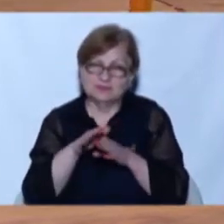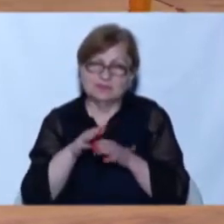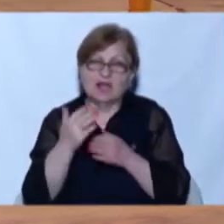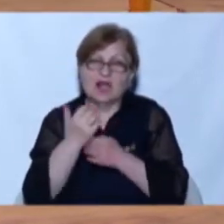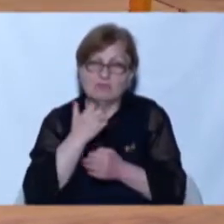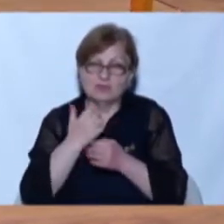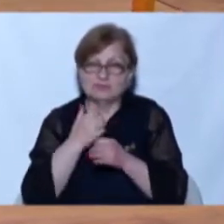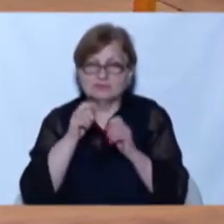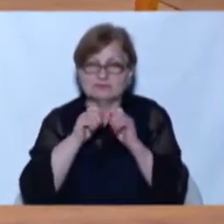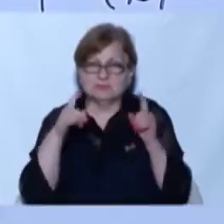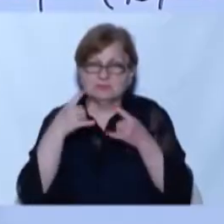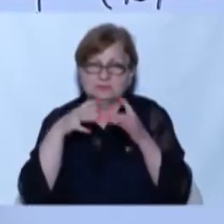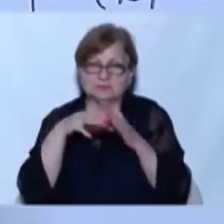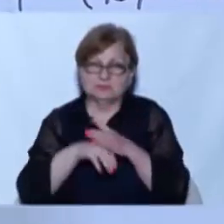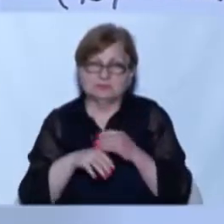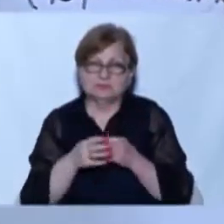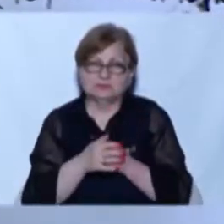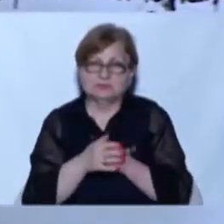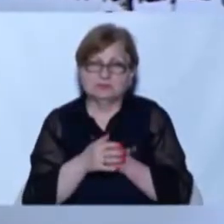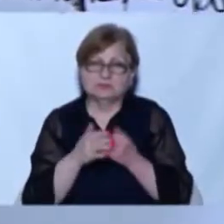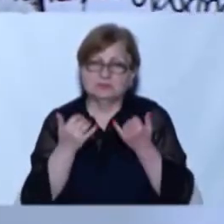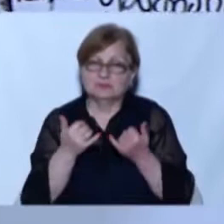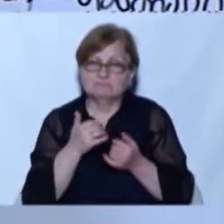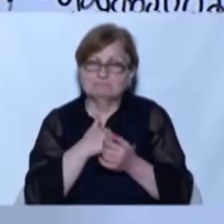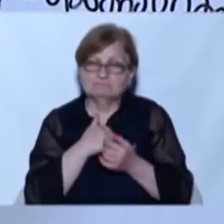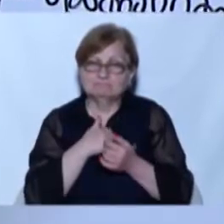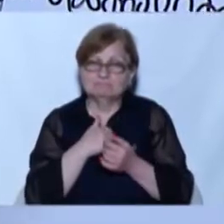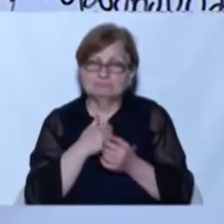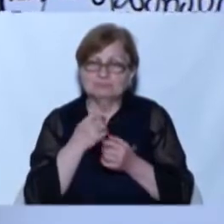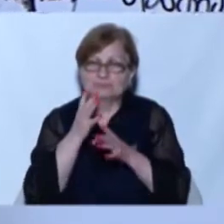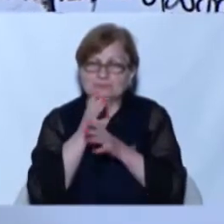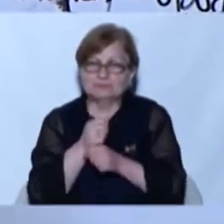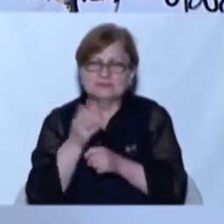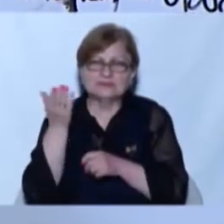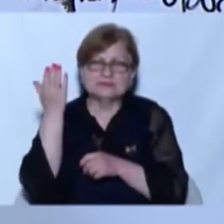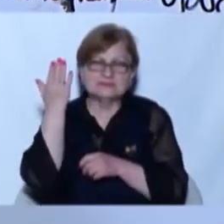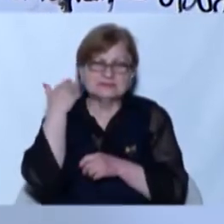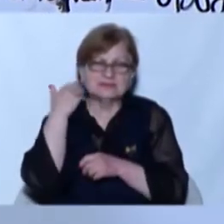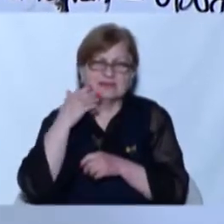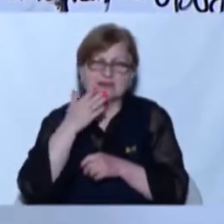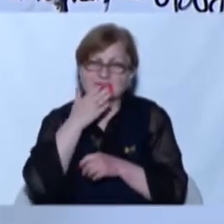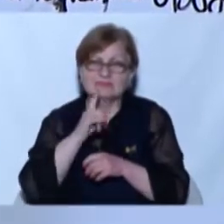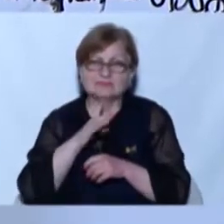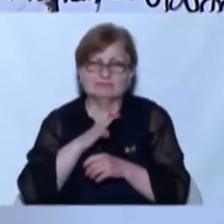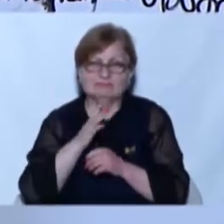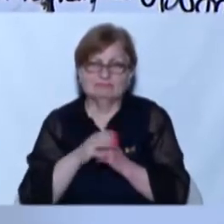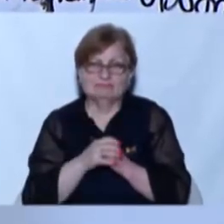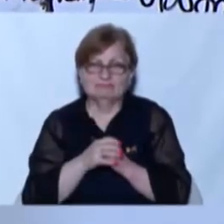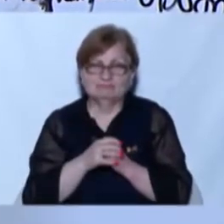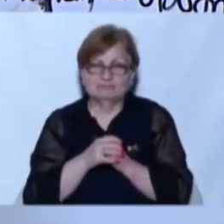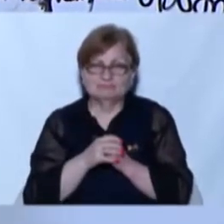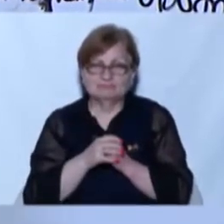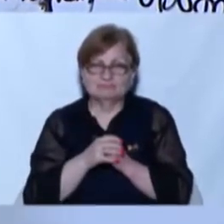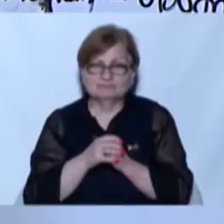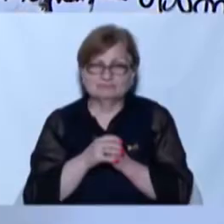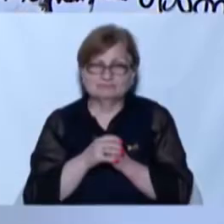gamogzavnet teleskolaşı. Ahlaki minda orio de sitruit cina gagvetil stavubrunde.